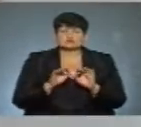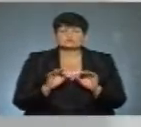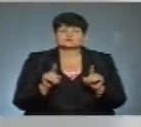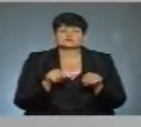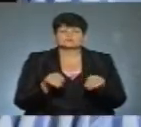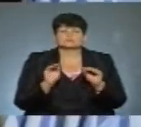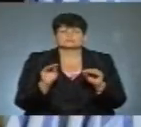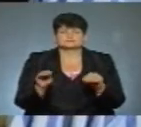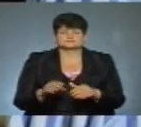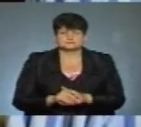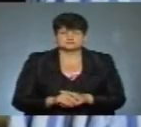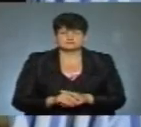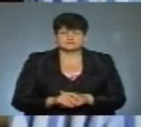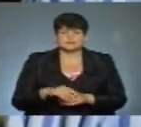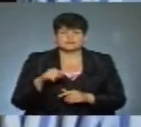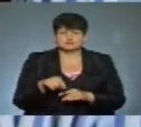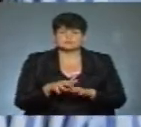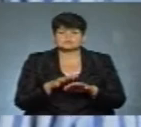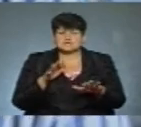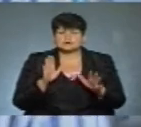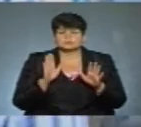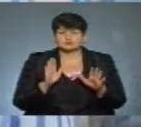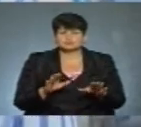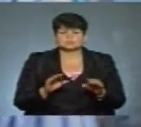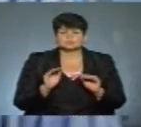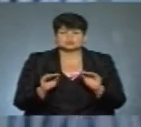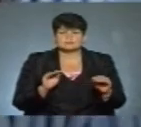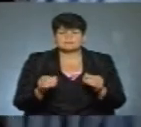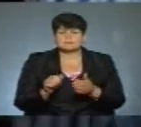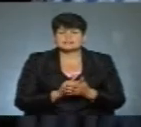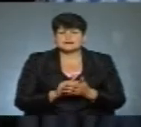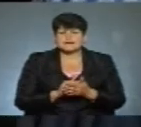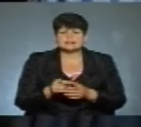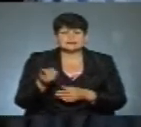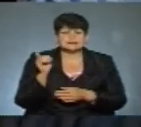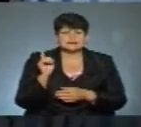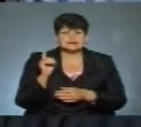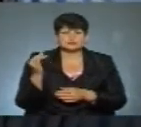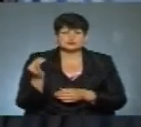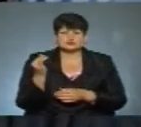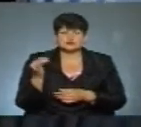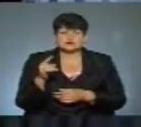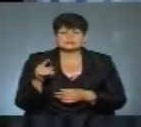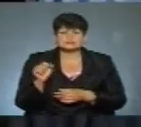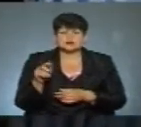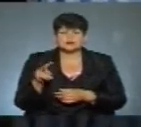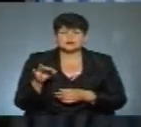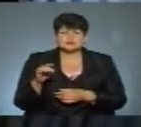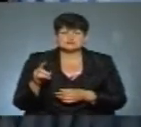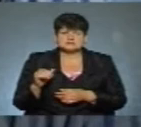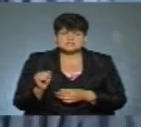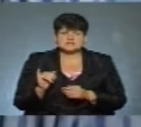розмістять у музеї. В цьому залі будуть представлені матеріали давньої історії Залозецького краю і